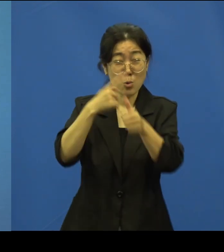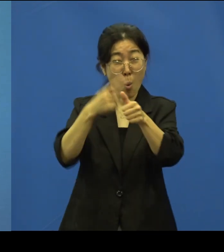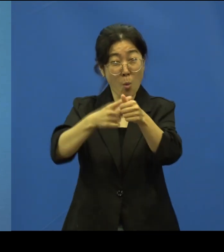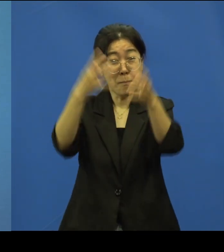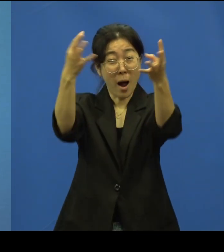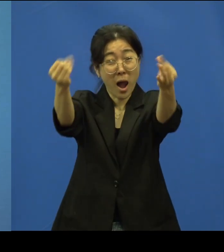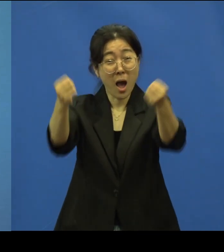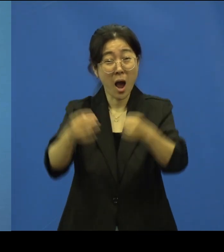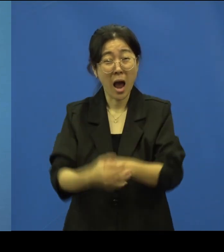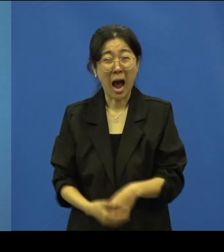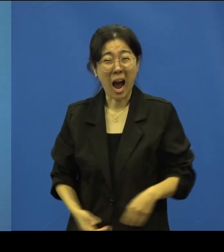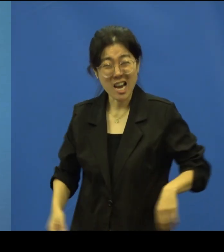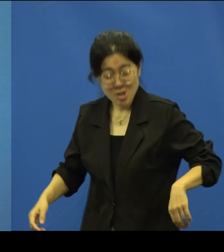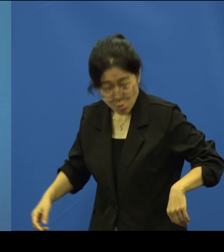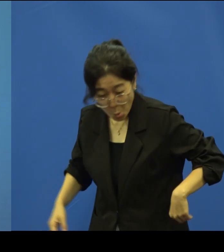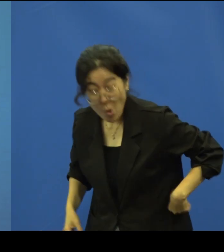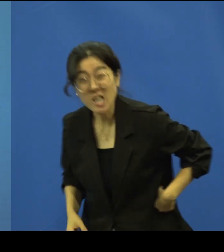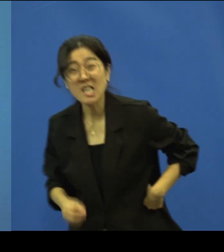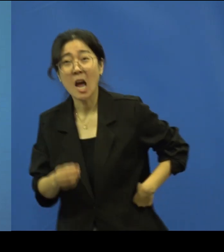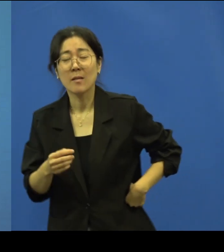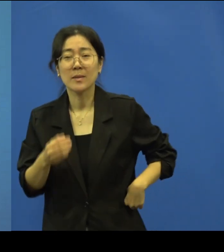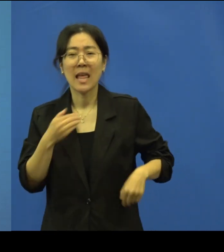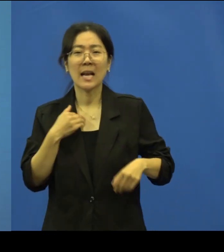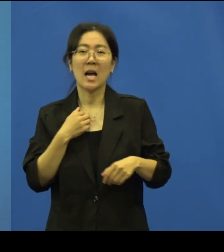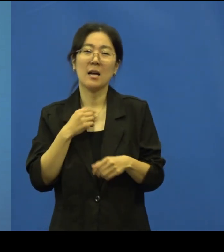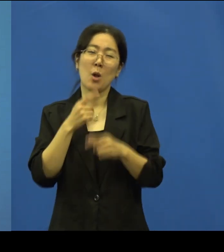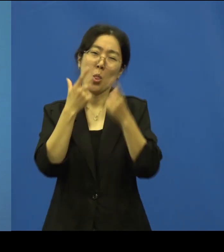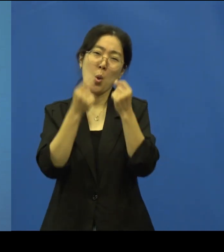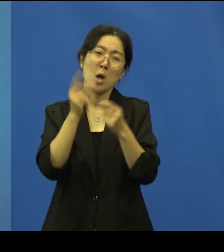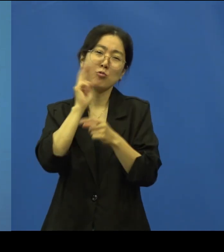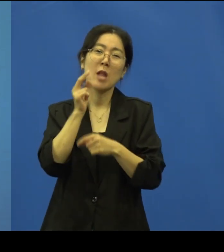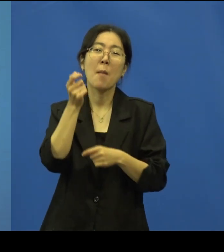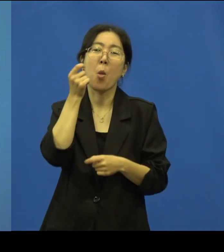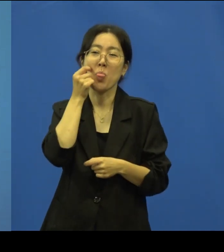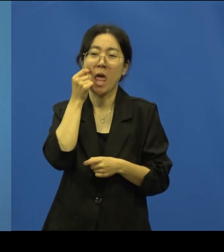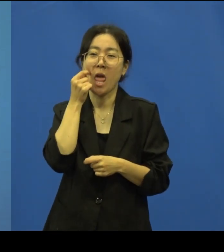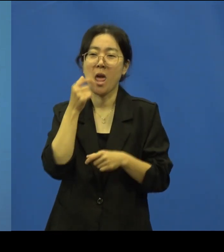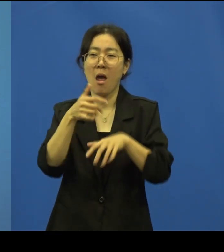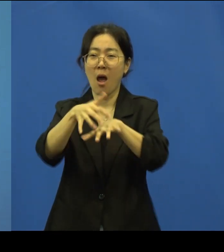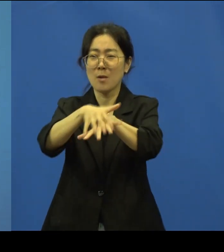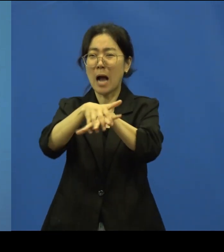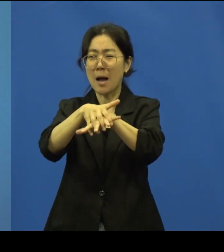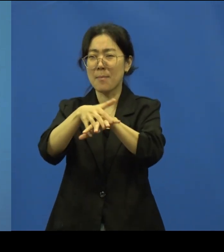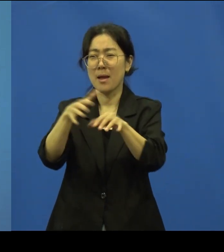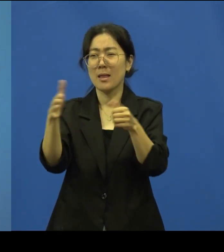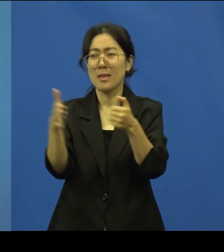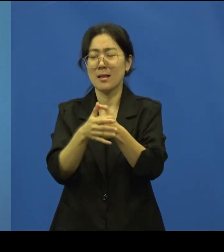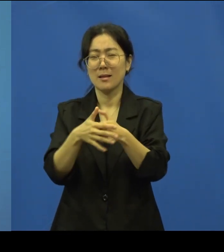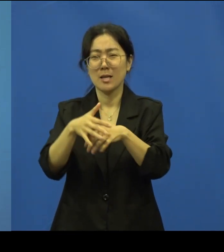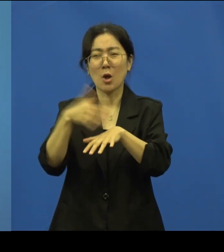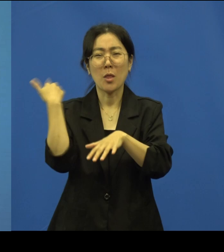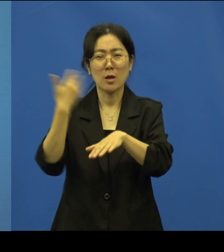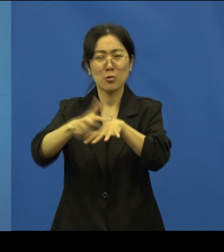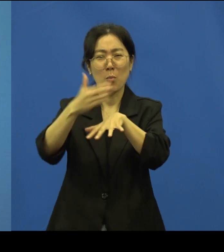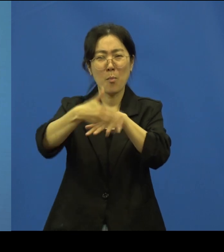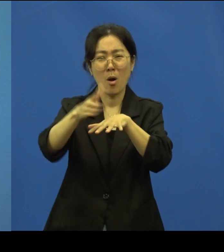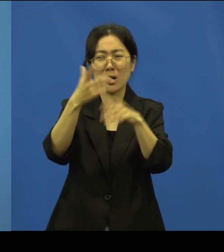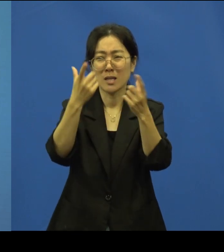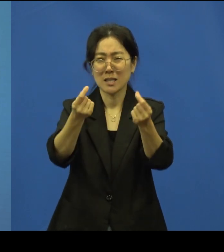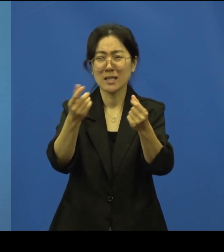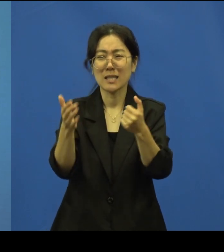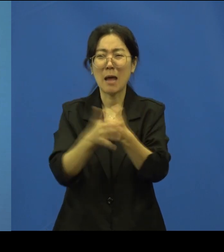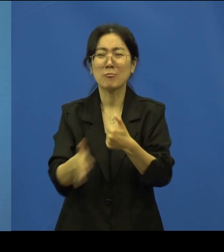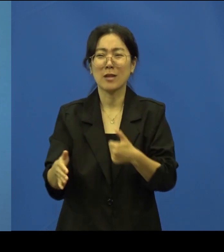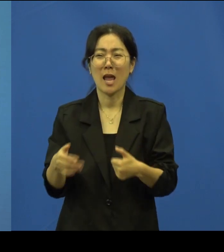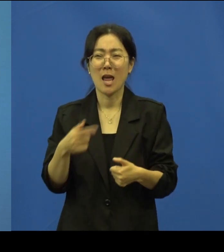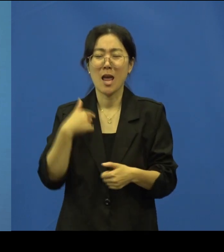정말 절반이 욕인 거예요. 내가 차마 입에 담지 못해. 그런데도 막 아멘 하는 그 분위기를 보면서 이거 좀 이상한데 아니야? 이렇게